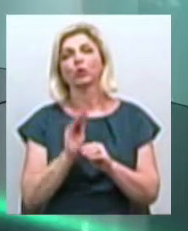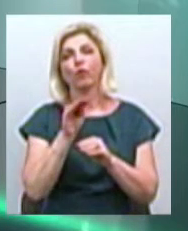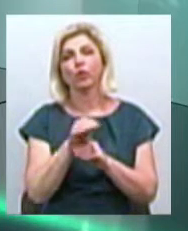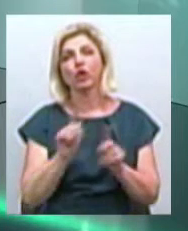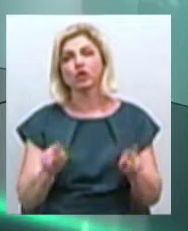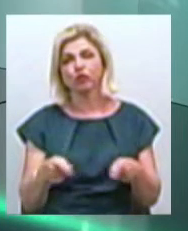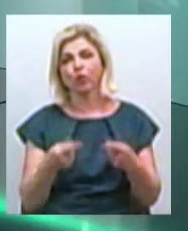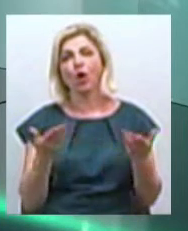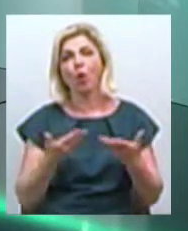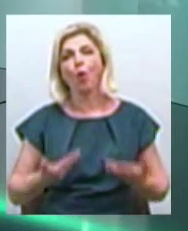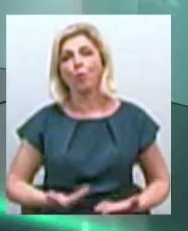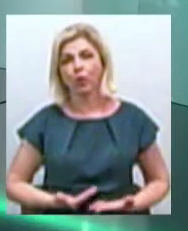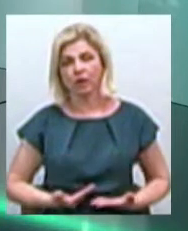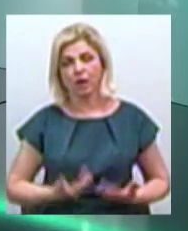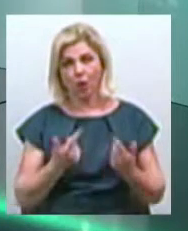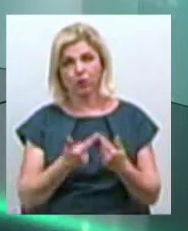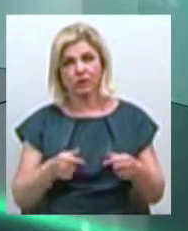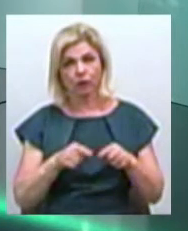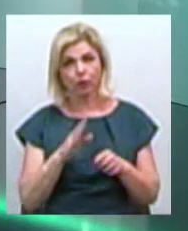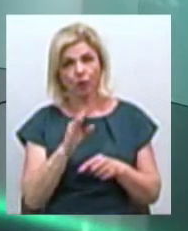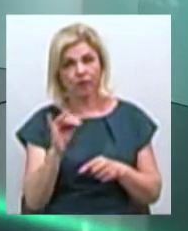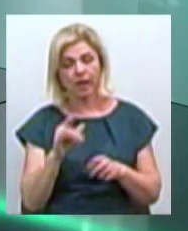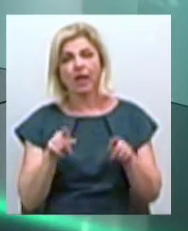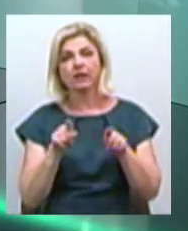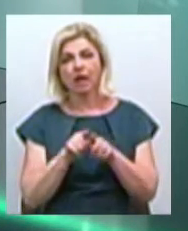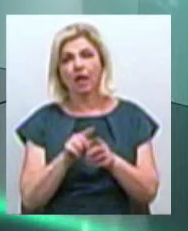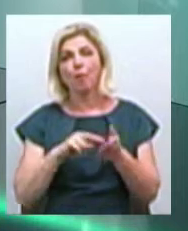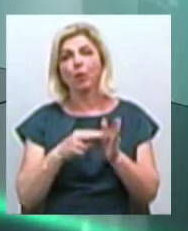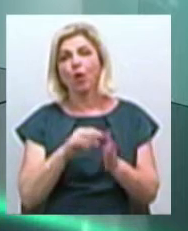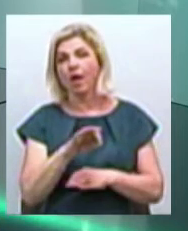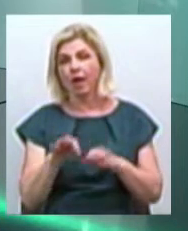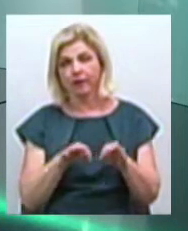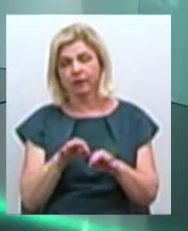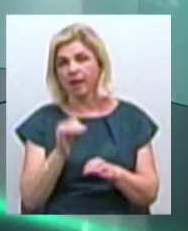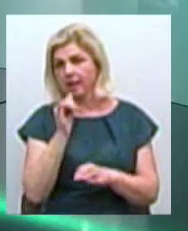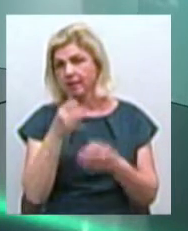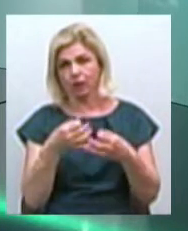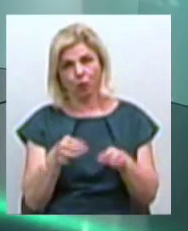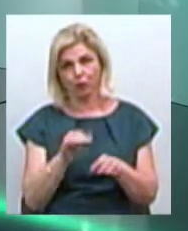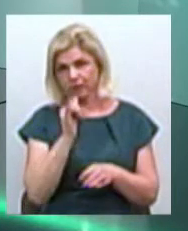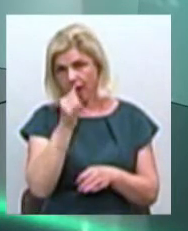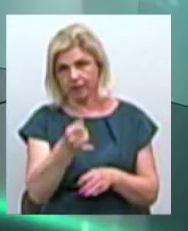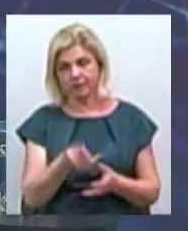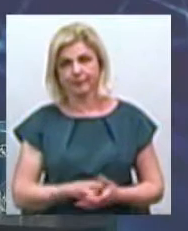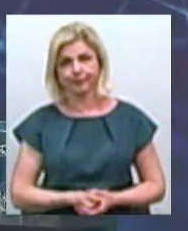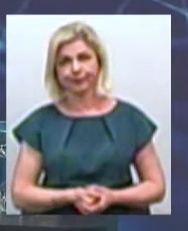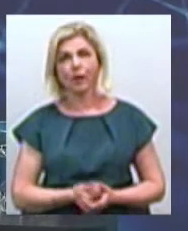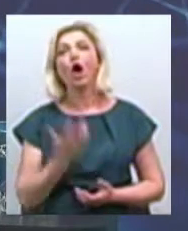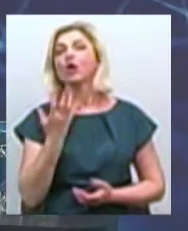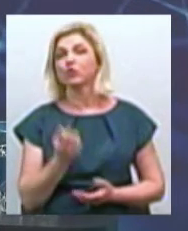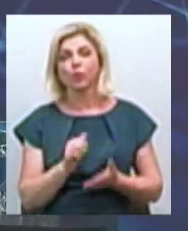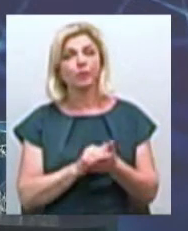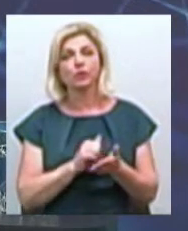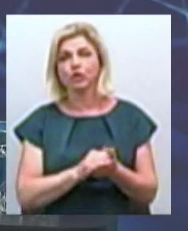створення якоїсь комунальної установи, такі проєкти не допускалися. А ще які причини, за якими не допускаються